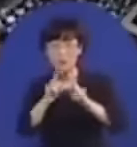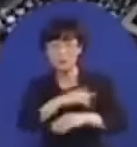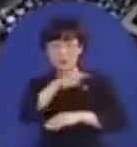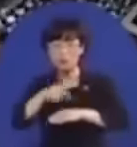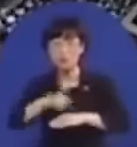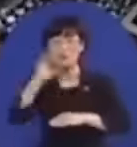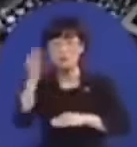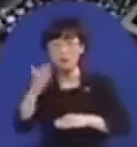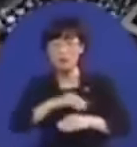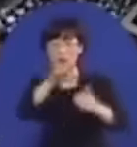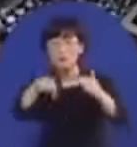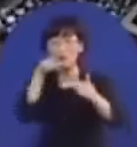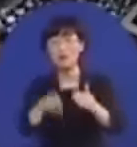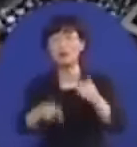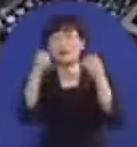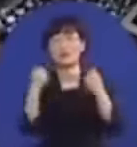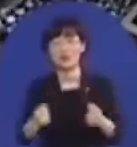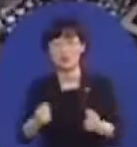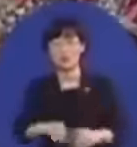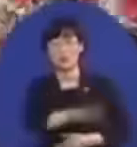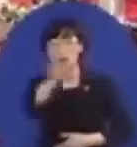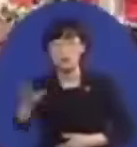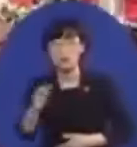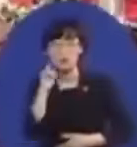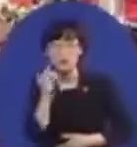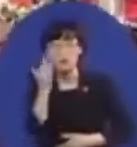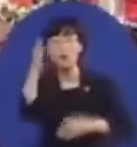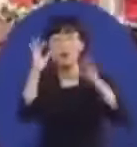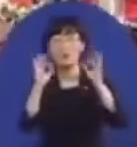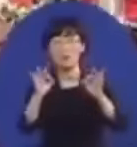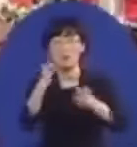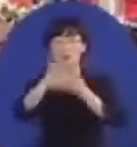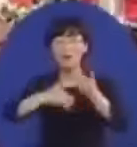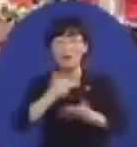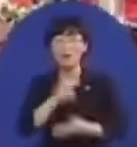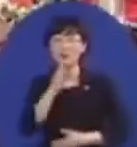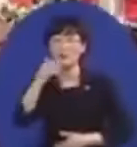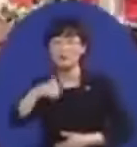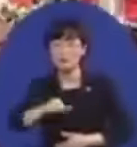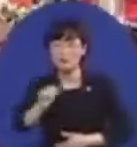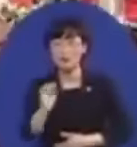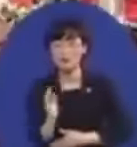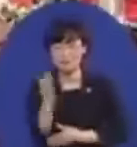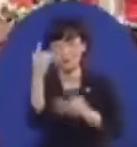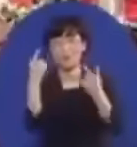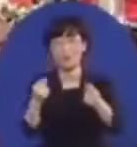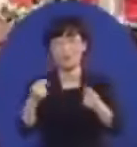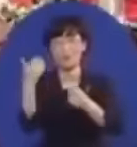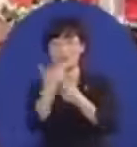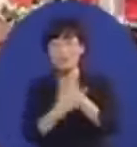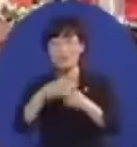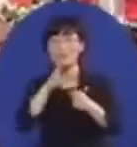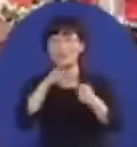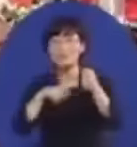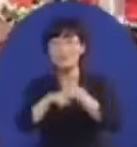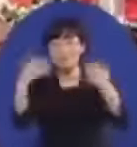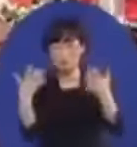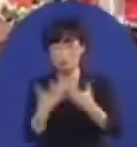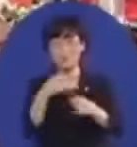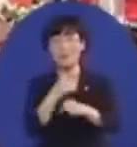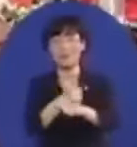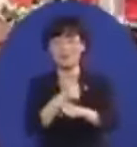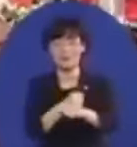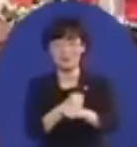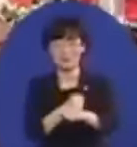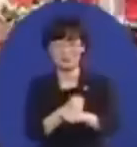우리 가운데 거하시며 우리가 그 영광을 보니 하나님의 독생자의 영광이요 은혜와 진리가 충만하더라.